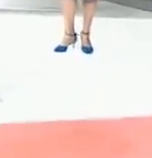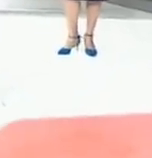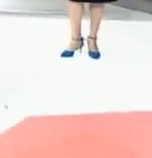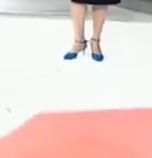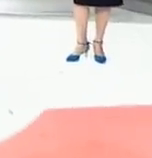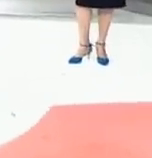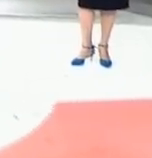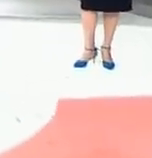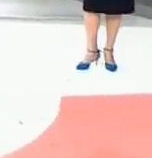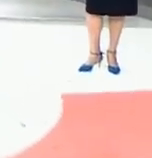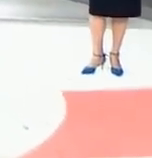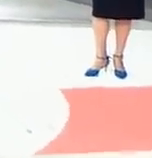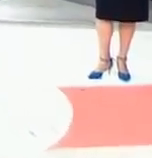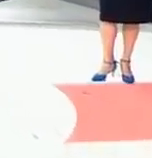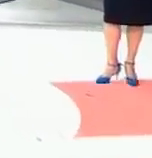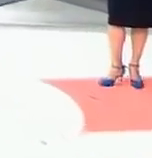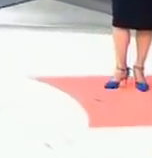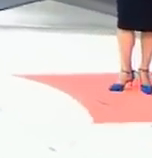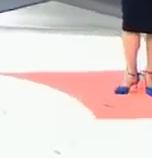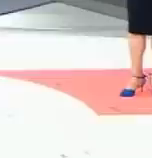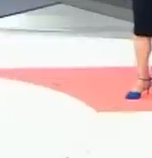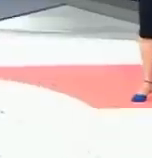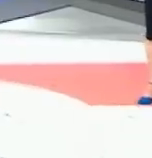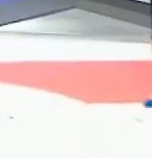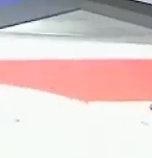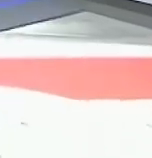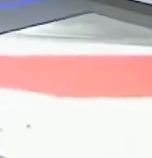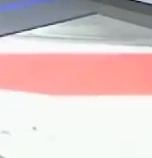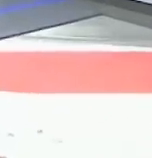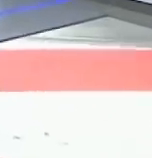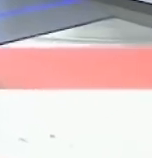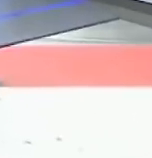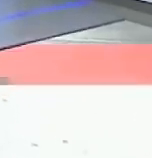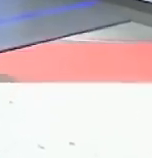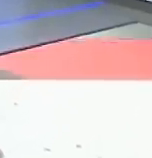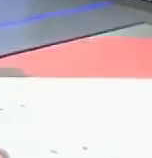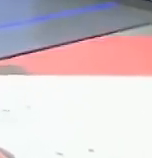hindi nakapagsumiti ng datos. Sa kabuuan,